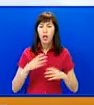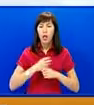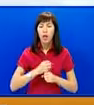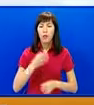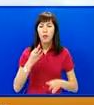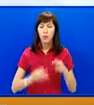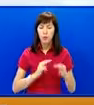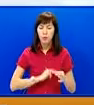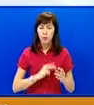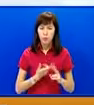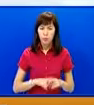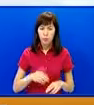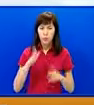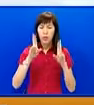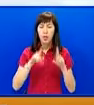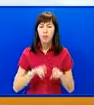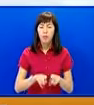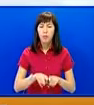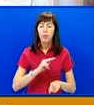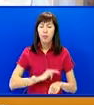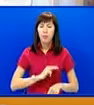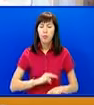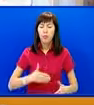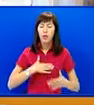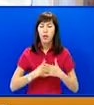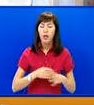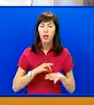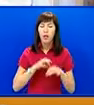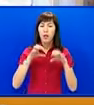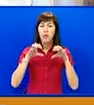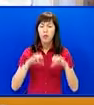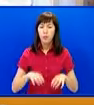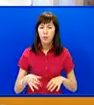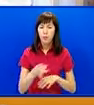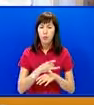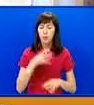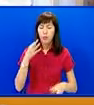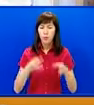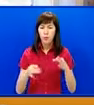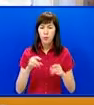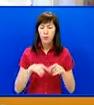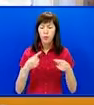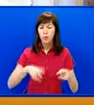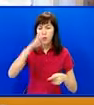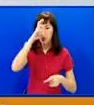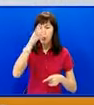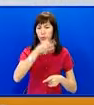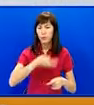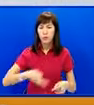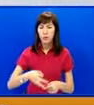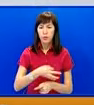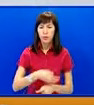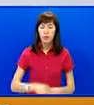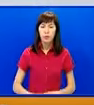судебных разбирательств. Поэтому правовые разъяснительные работы активно ведутся представителями районных судов и других государственных органов.